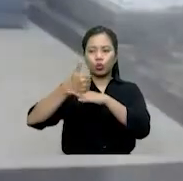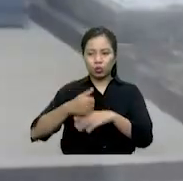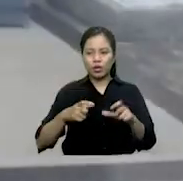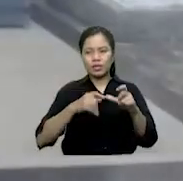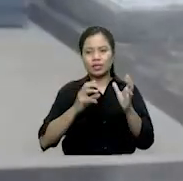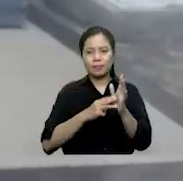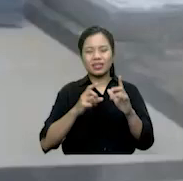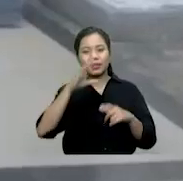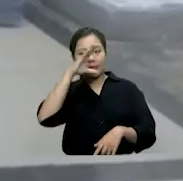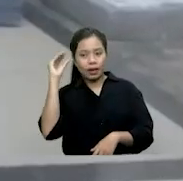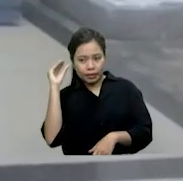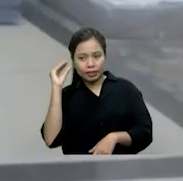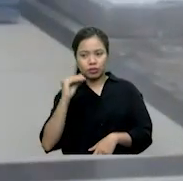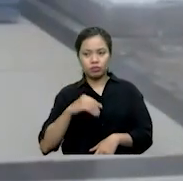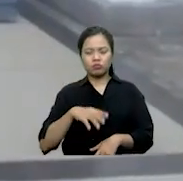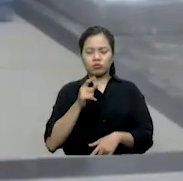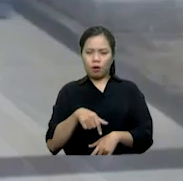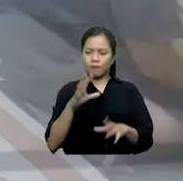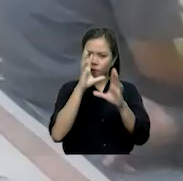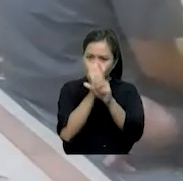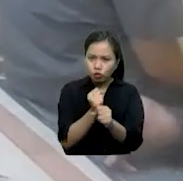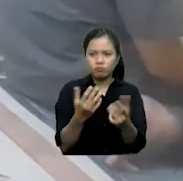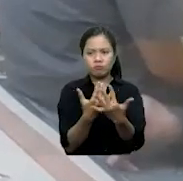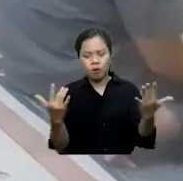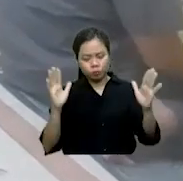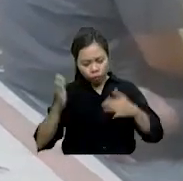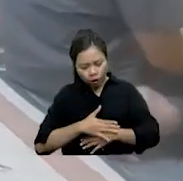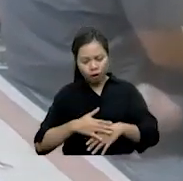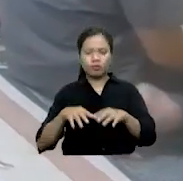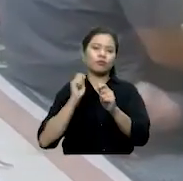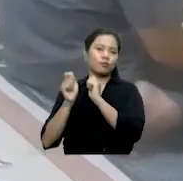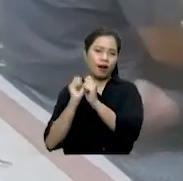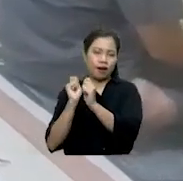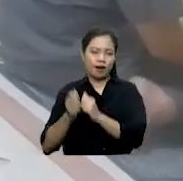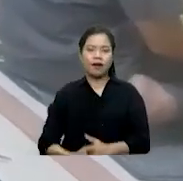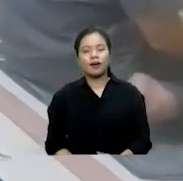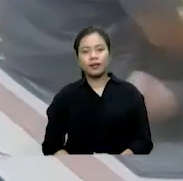sholat Idul Fitri. Tim Liputan iNews melaporkan.